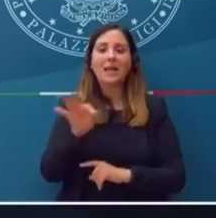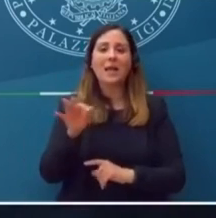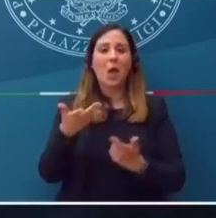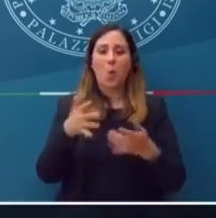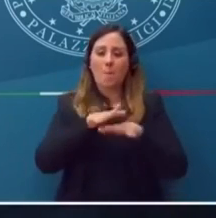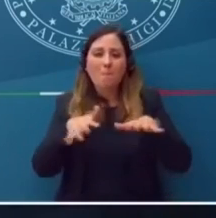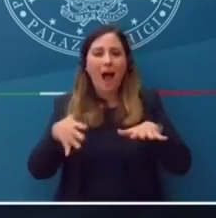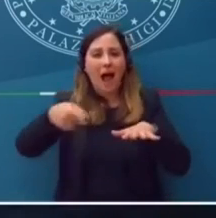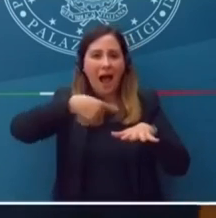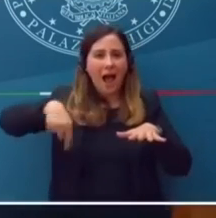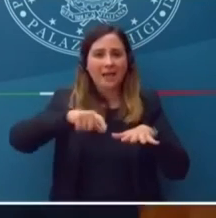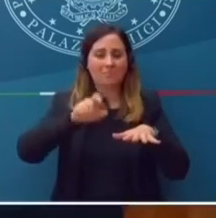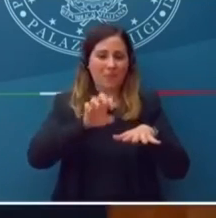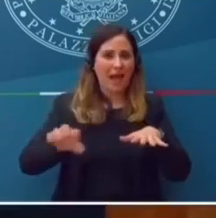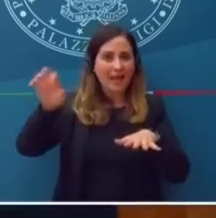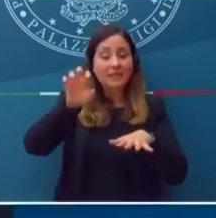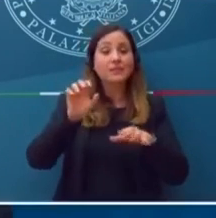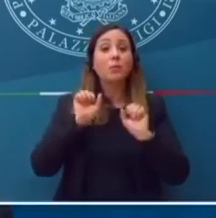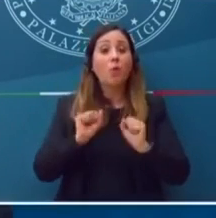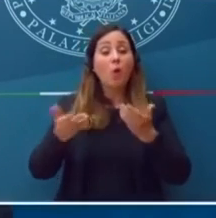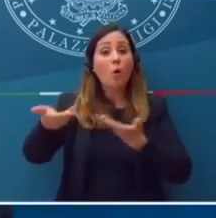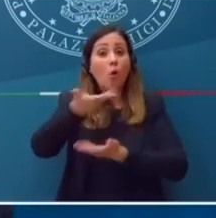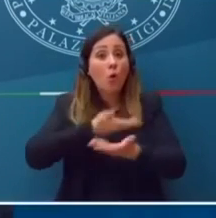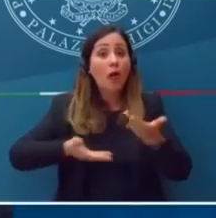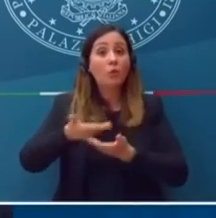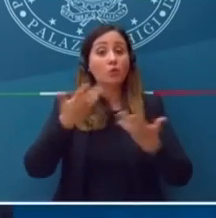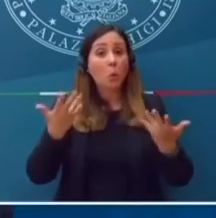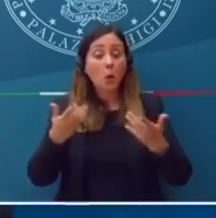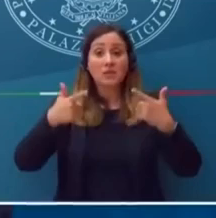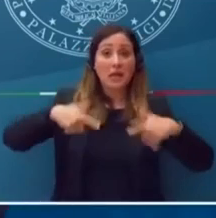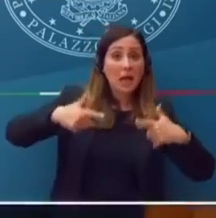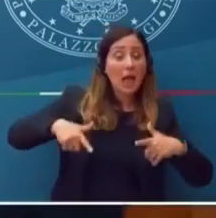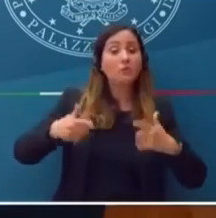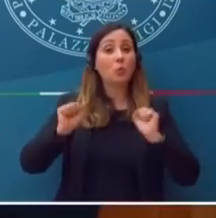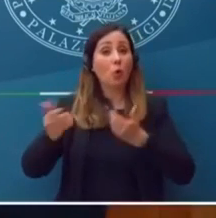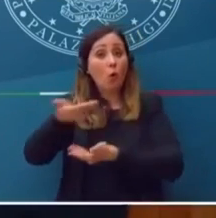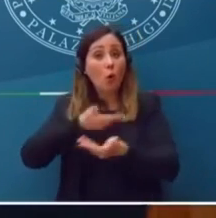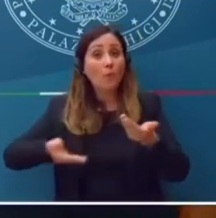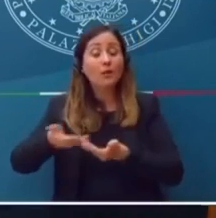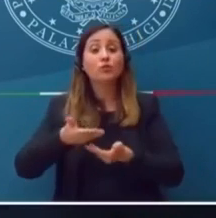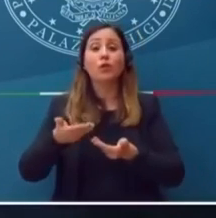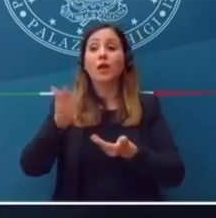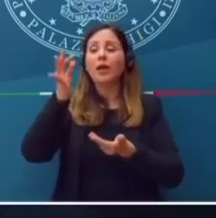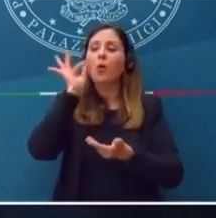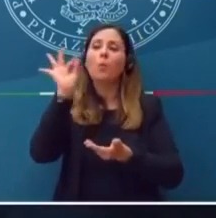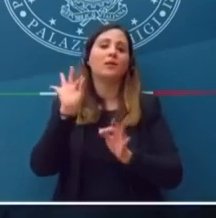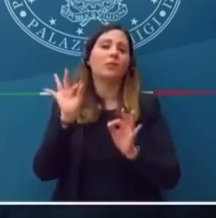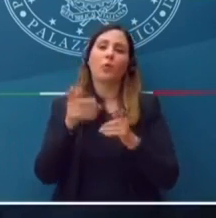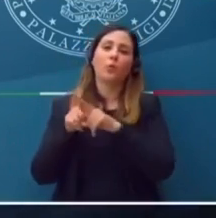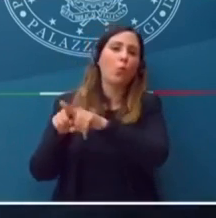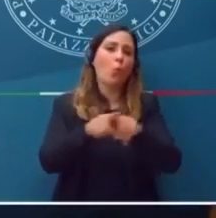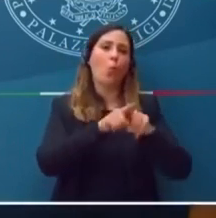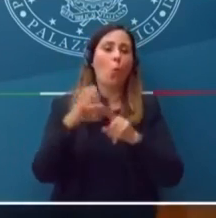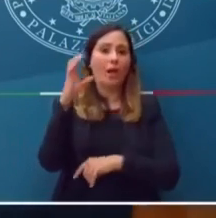il turismo invece di rischiare magari di improntare la cosa più su una concorrenza che alla fine potrebbe essere